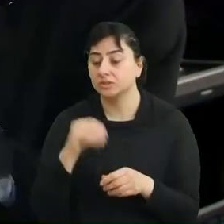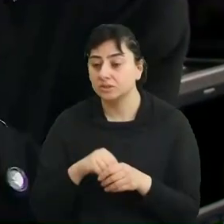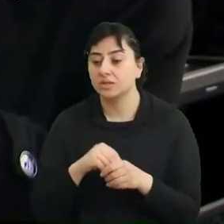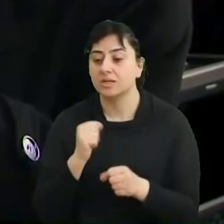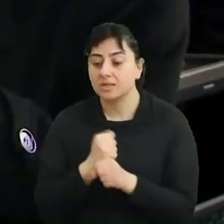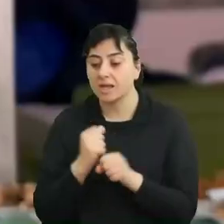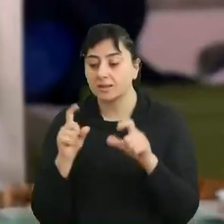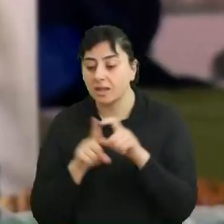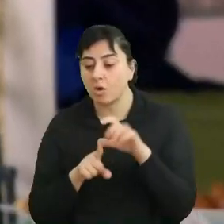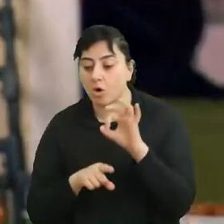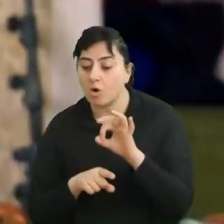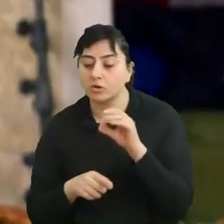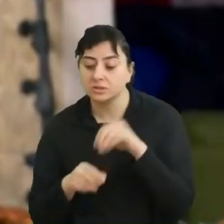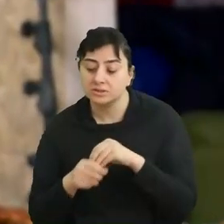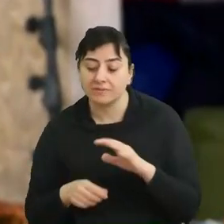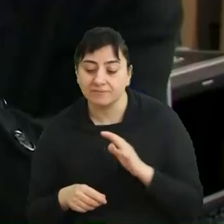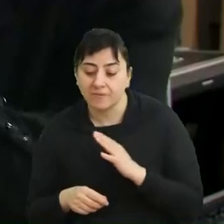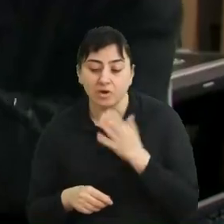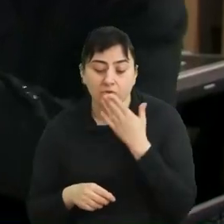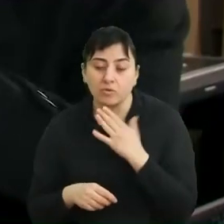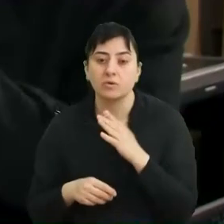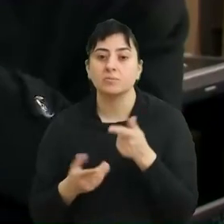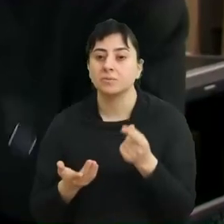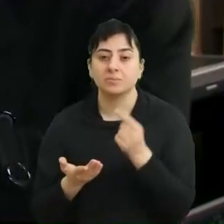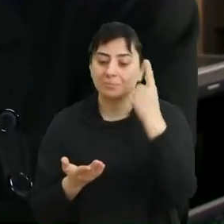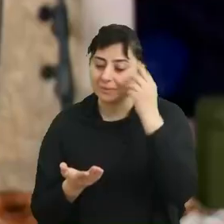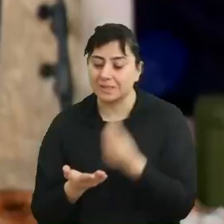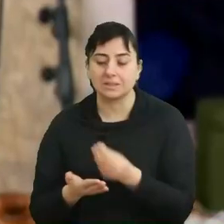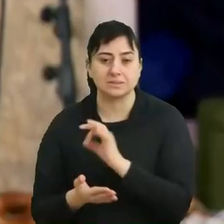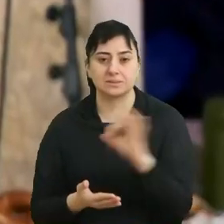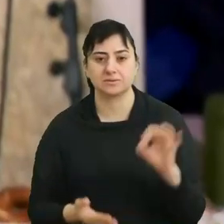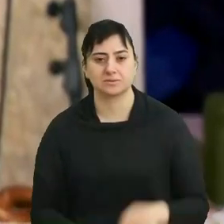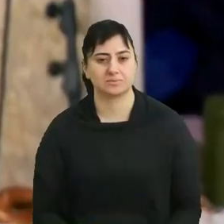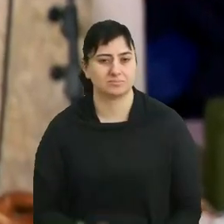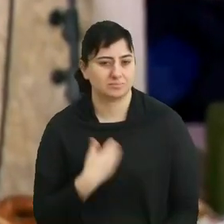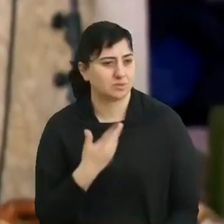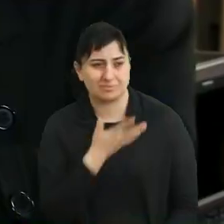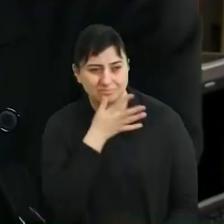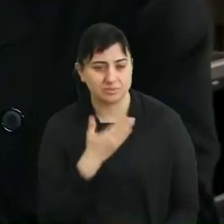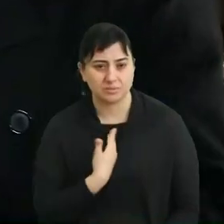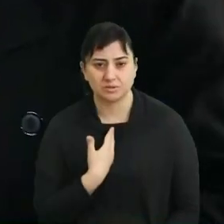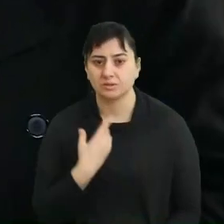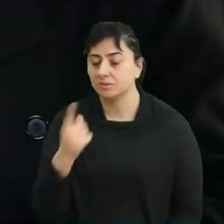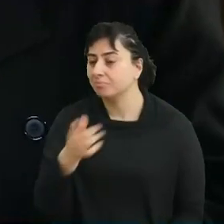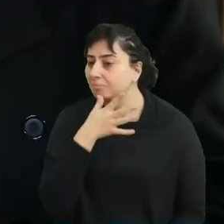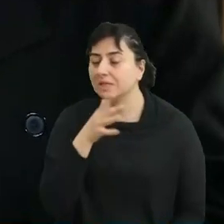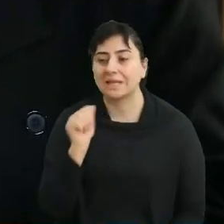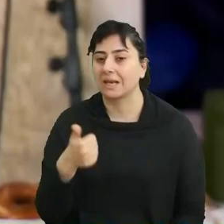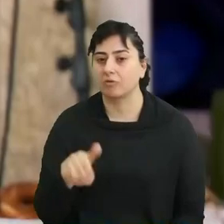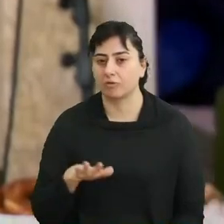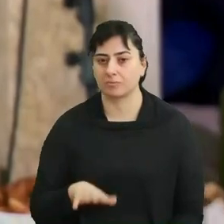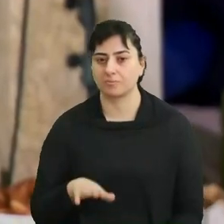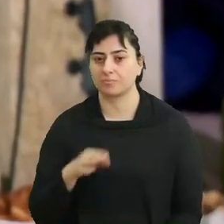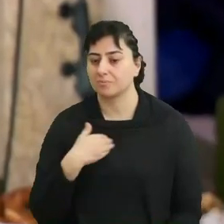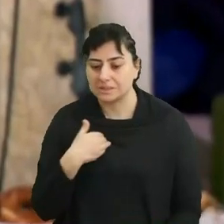içinde GDO'lu ürün kullanılmadığına dair bir ibare yok. Ben bunu nereden bileyim? Zaten sizin bilmenize gerek yok